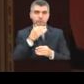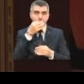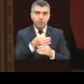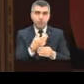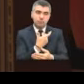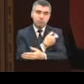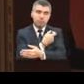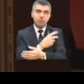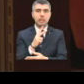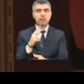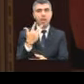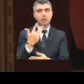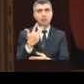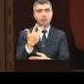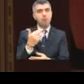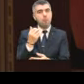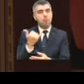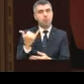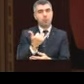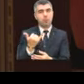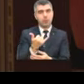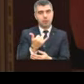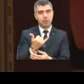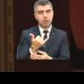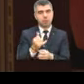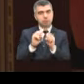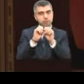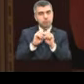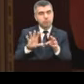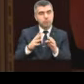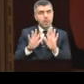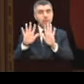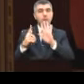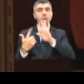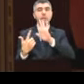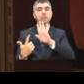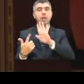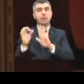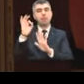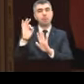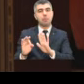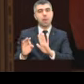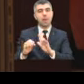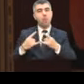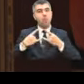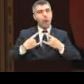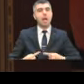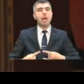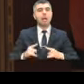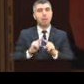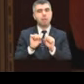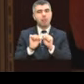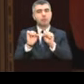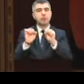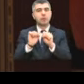الجرعه الثالثه ديالنا، لان هذه الجرعه المعززه كتمكننا تمنح لنا 75% من المناعه ضد اوميكرون،